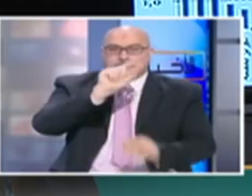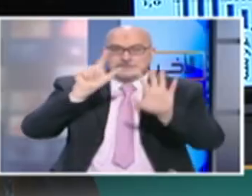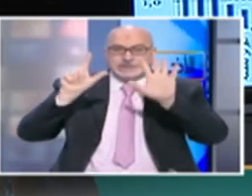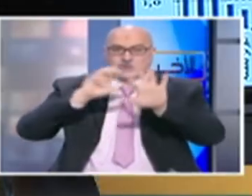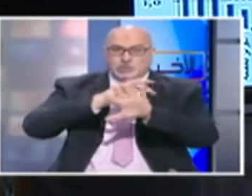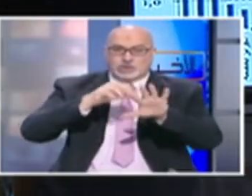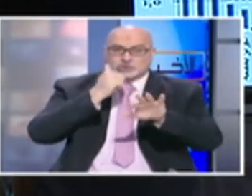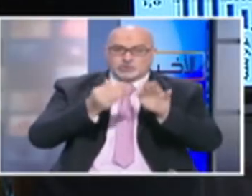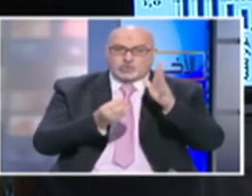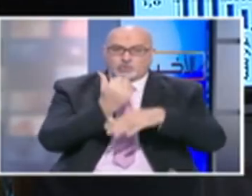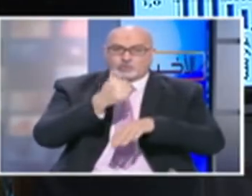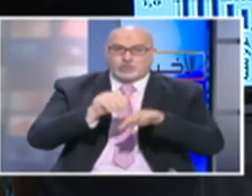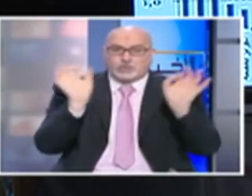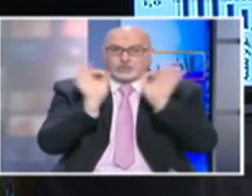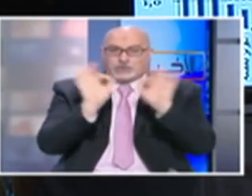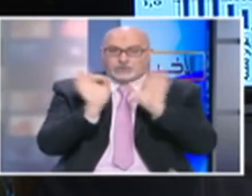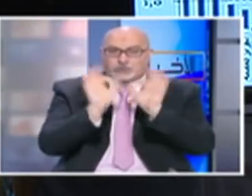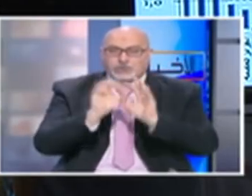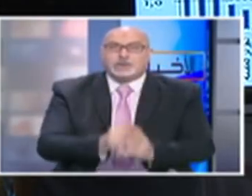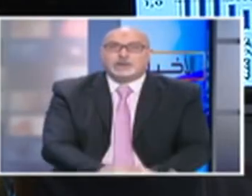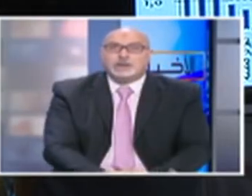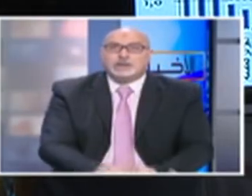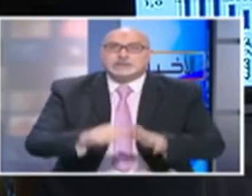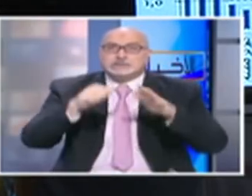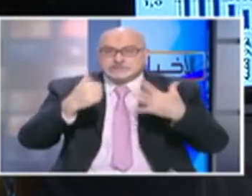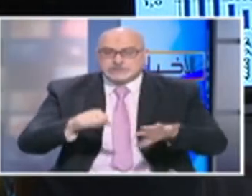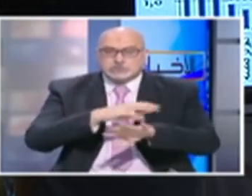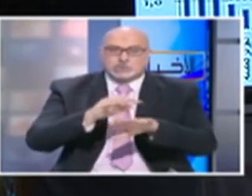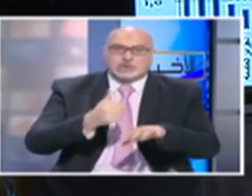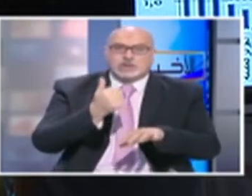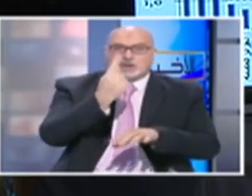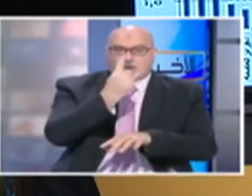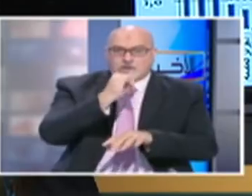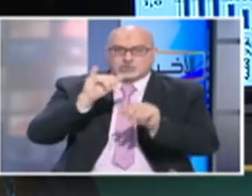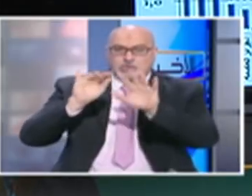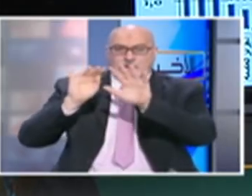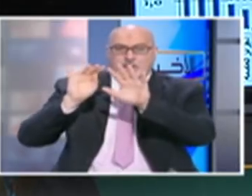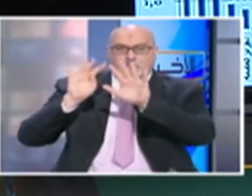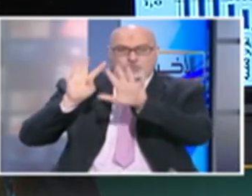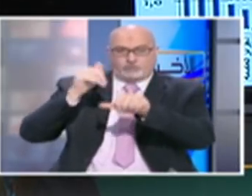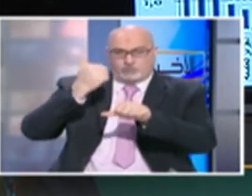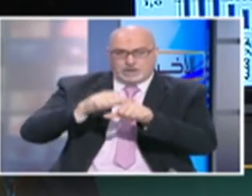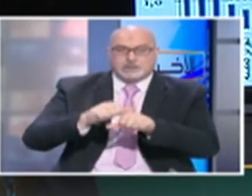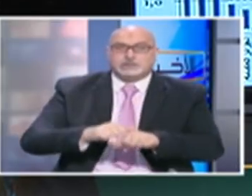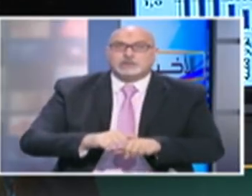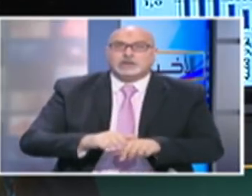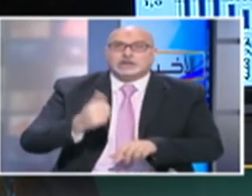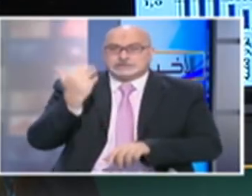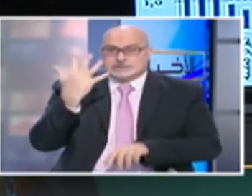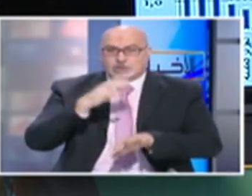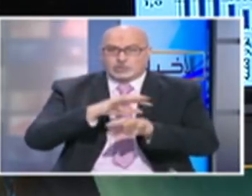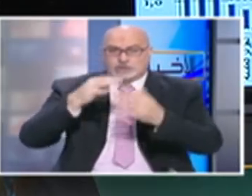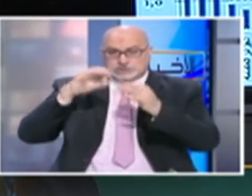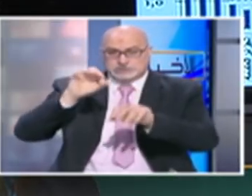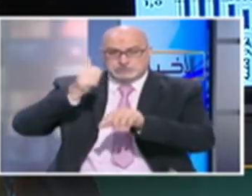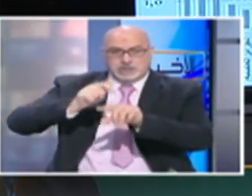لم تسجل أي حالة خلال 24 ساعة الأخيرة، 16 ولاية سجلت ما بين حالة 9 حالات، وفقط 5 ولايات سجلت